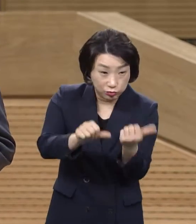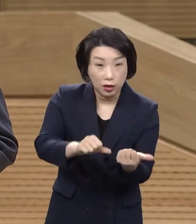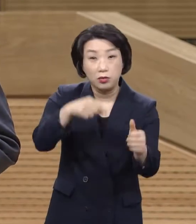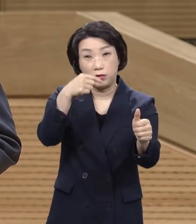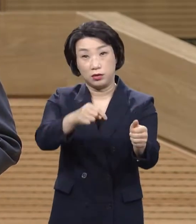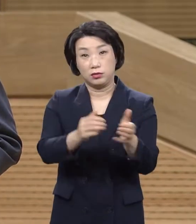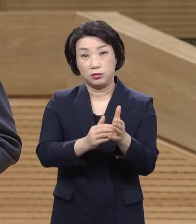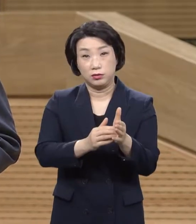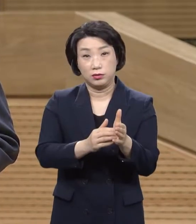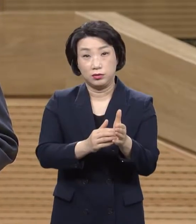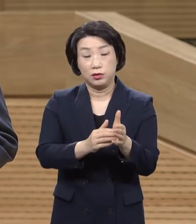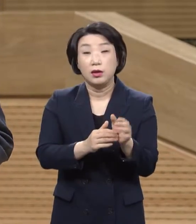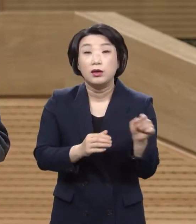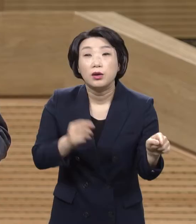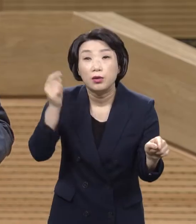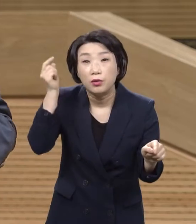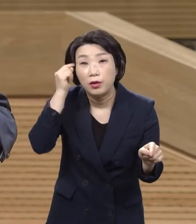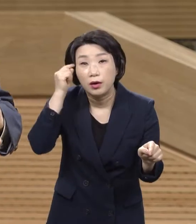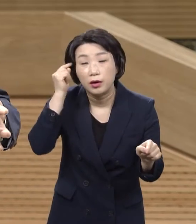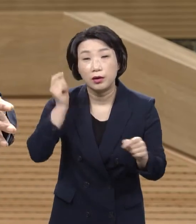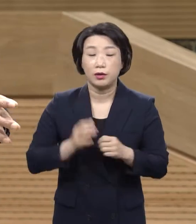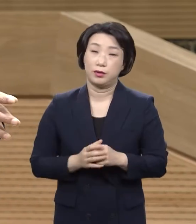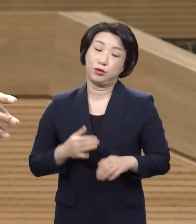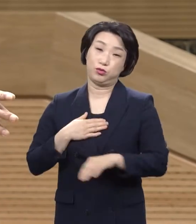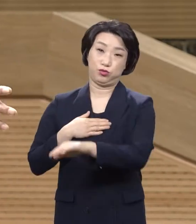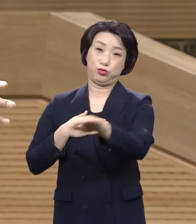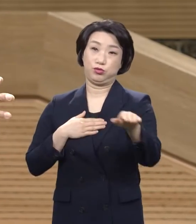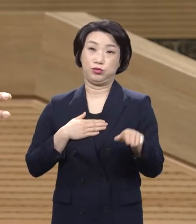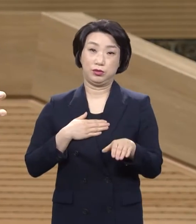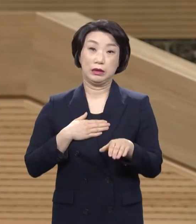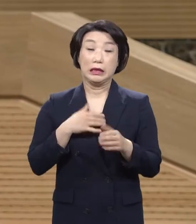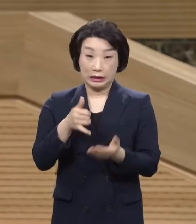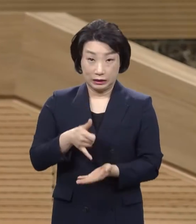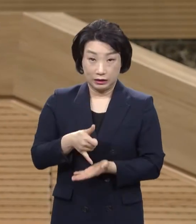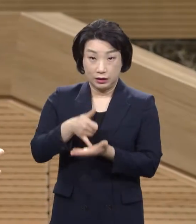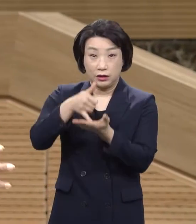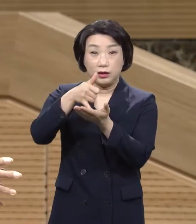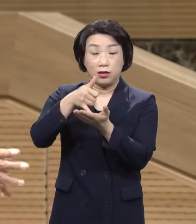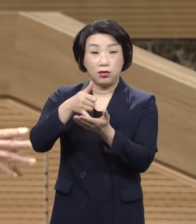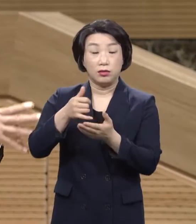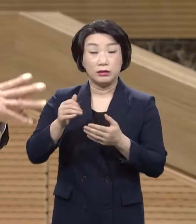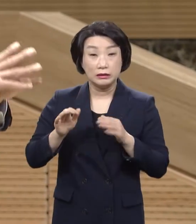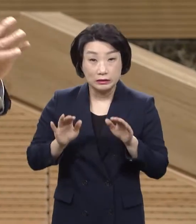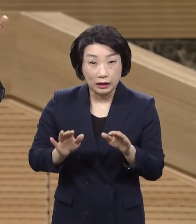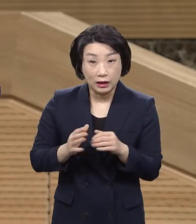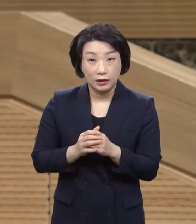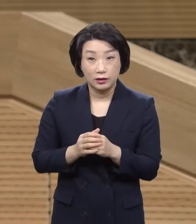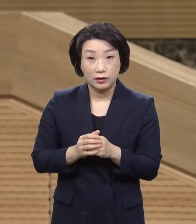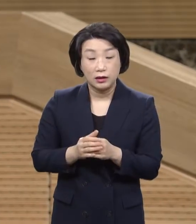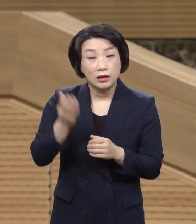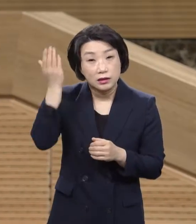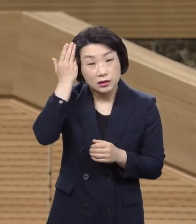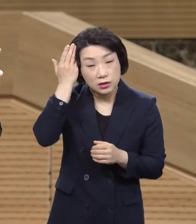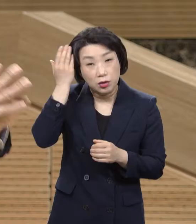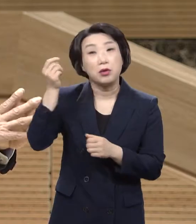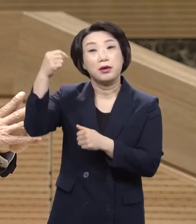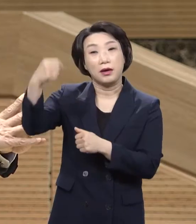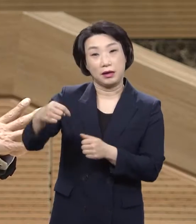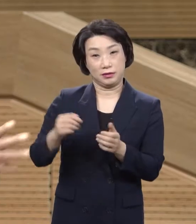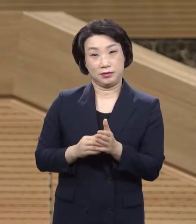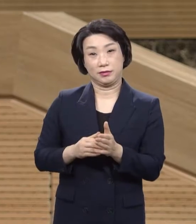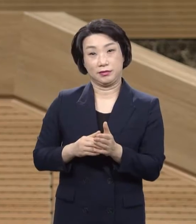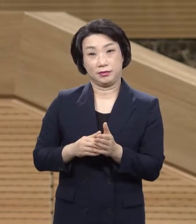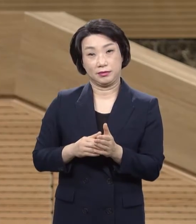일러줬어요. 이것은 우리의 인격에게 지성으로